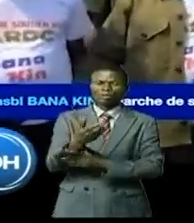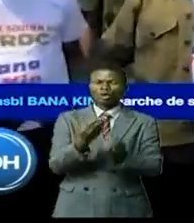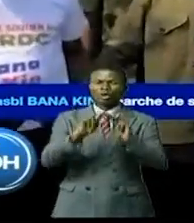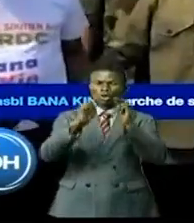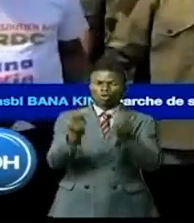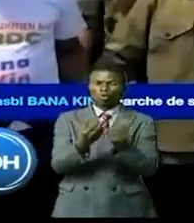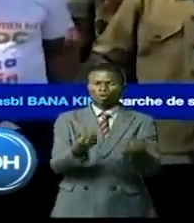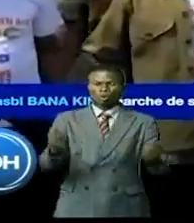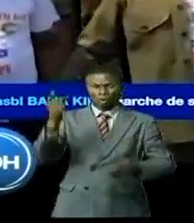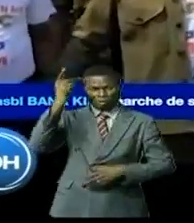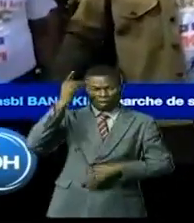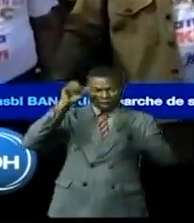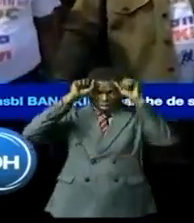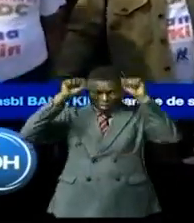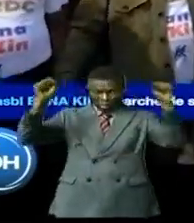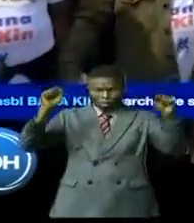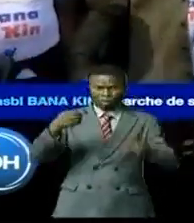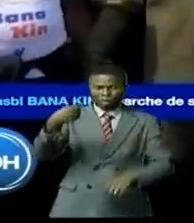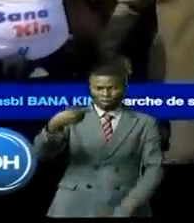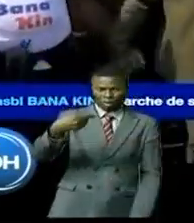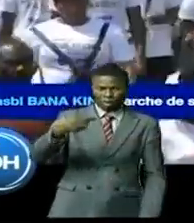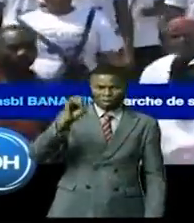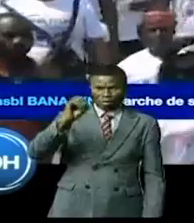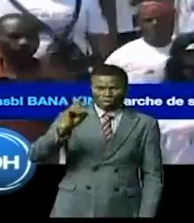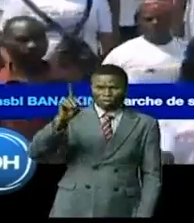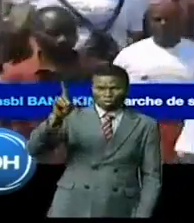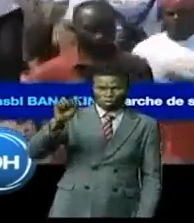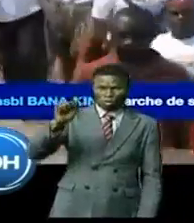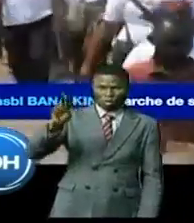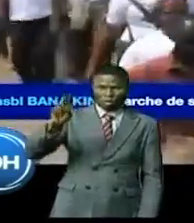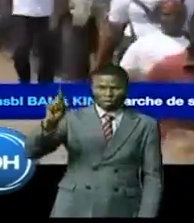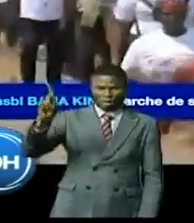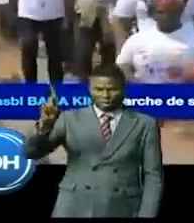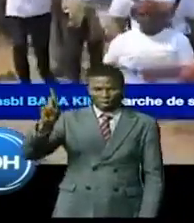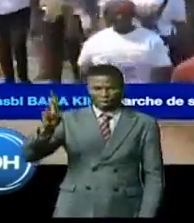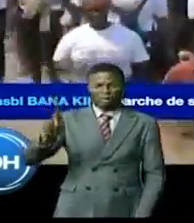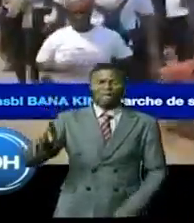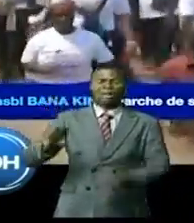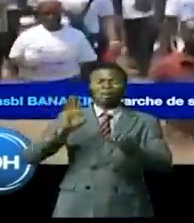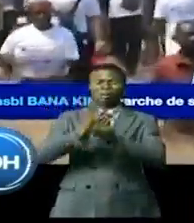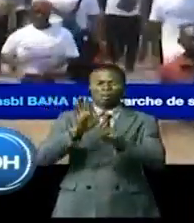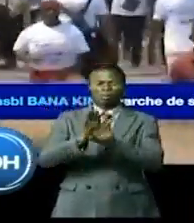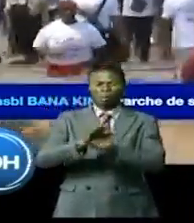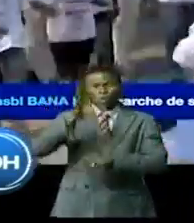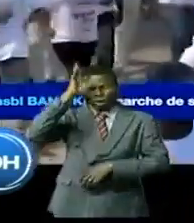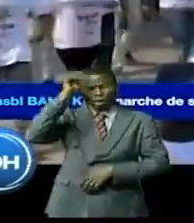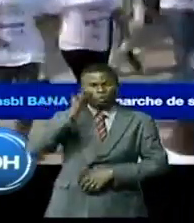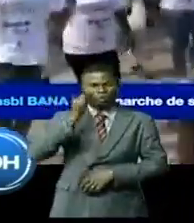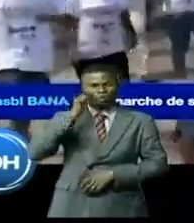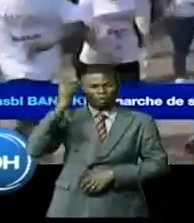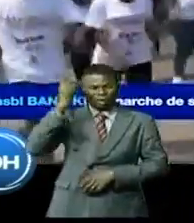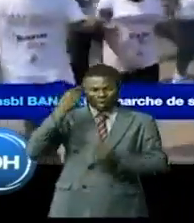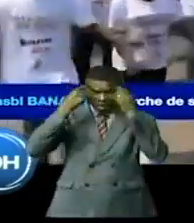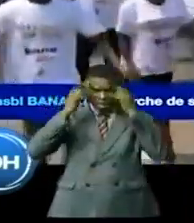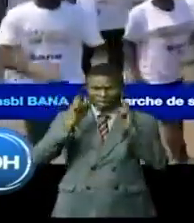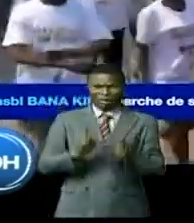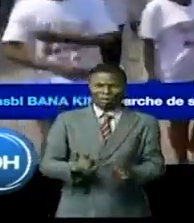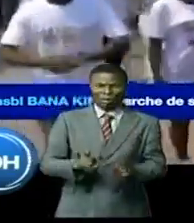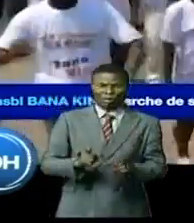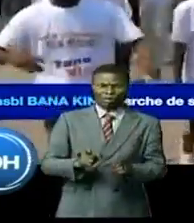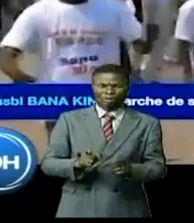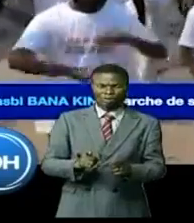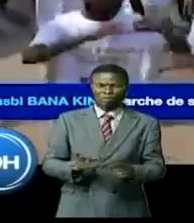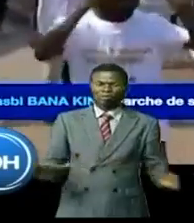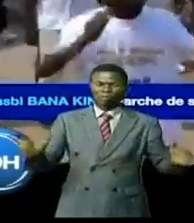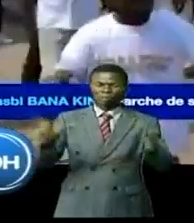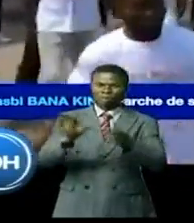son président Godard Motemona, une marée humaine d'équinoises et quinois déterminés à en découdre